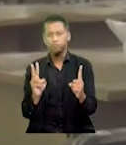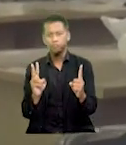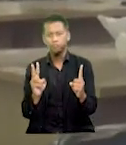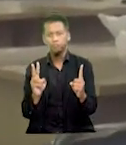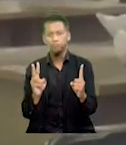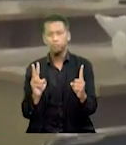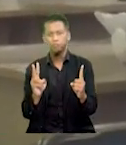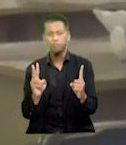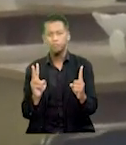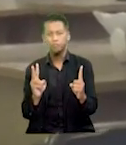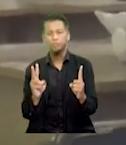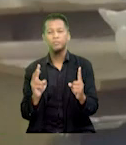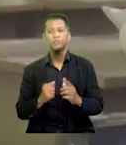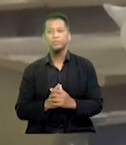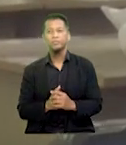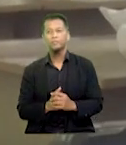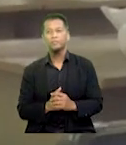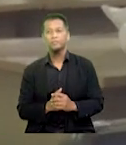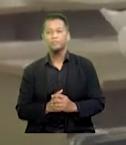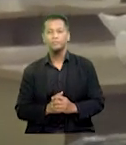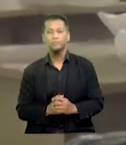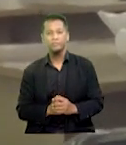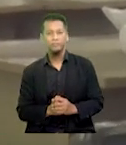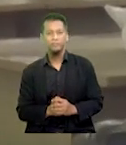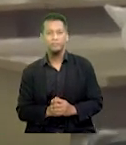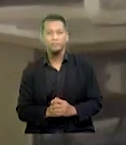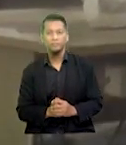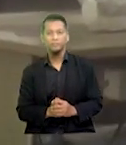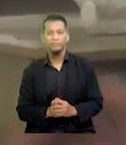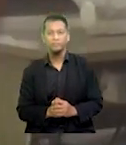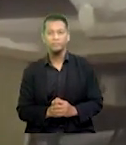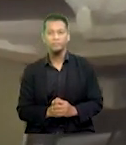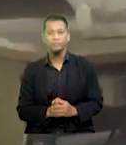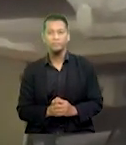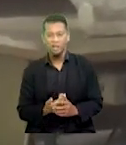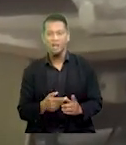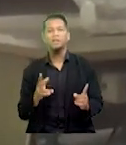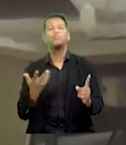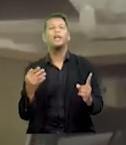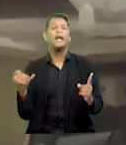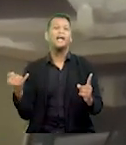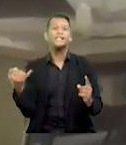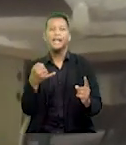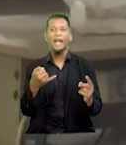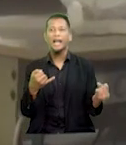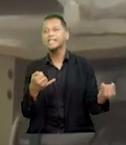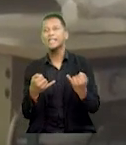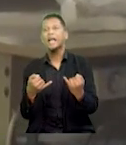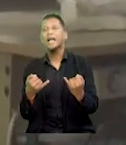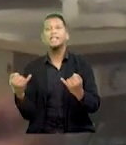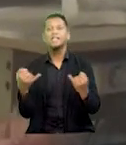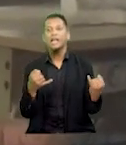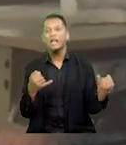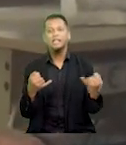yang mana awalnya bullying. Bullying ini terjadi di sekolah, di kelas, waktu akhir